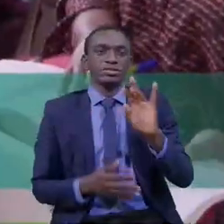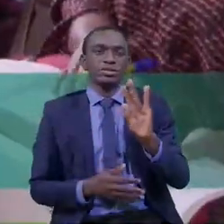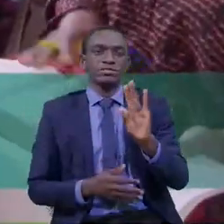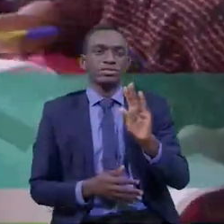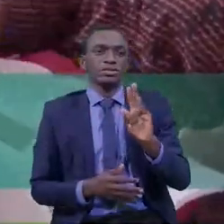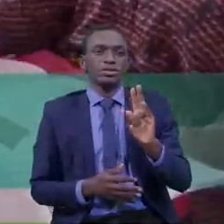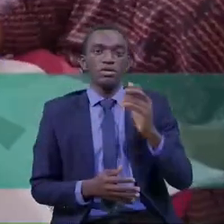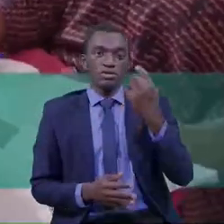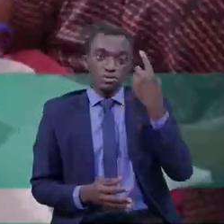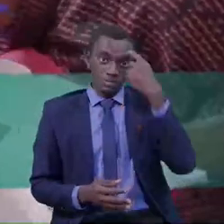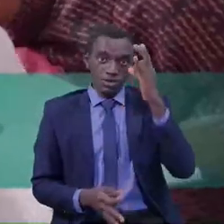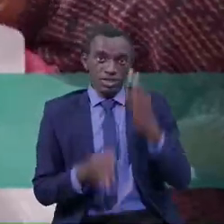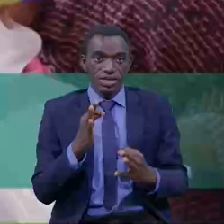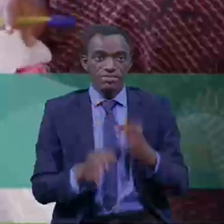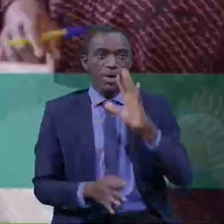Romains 5, 17.